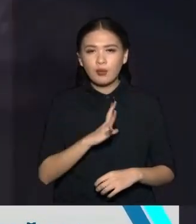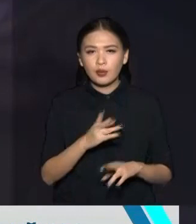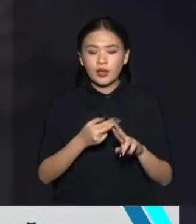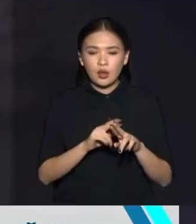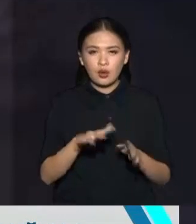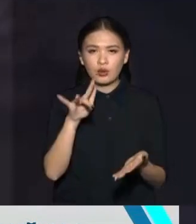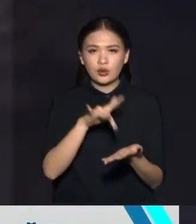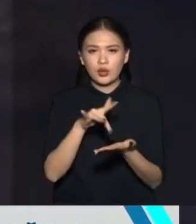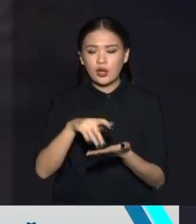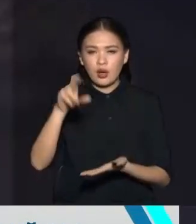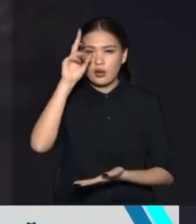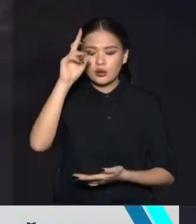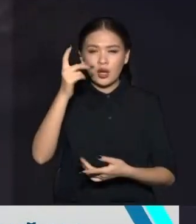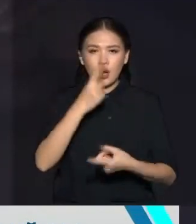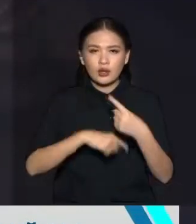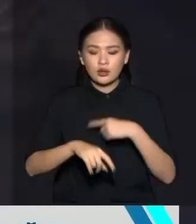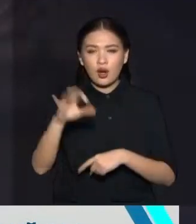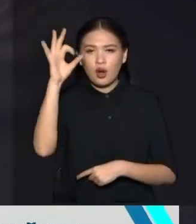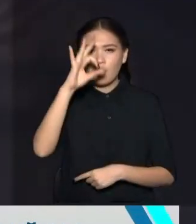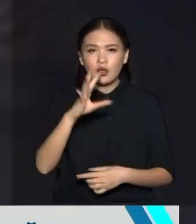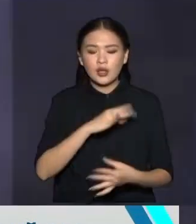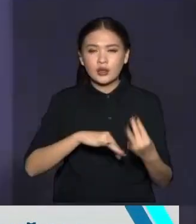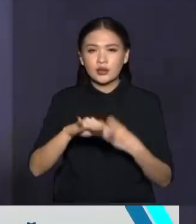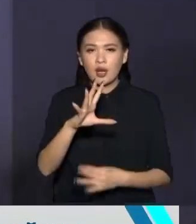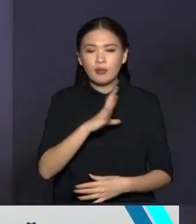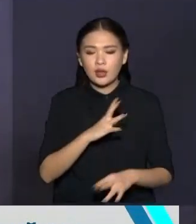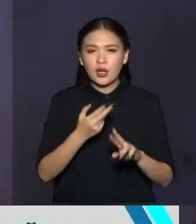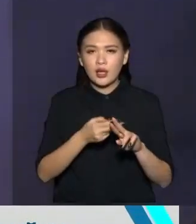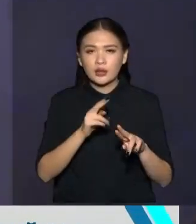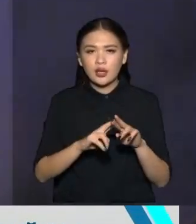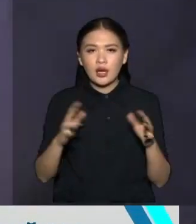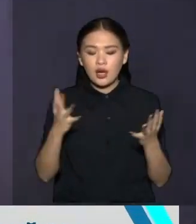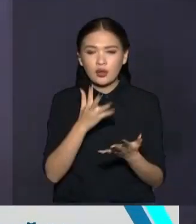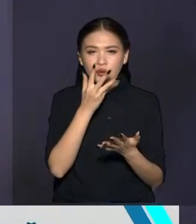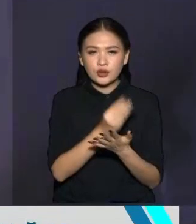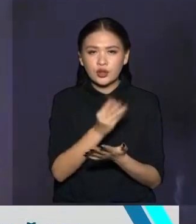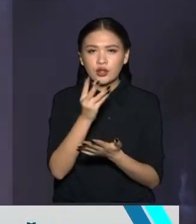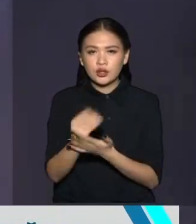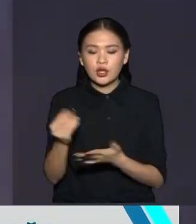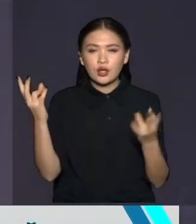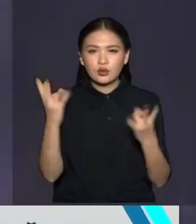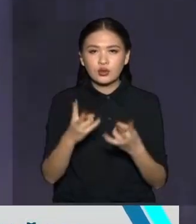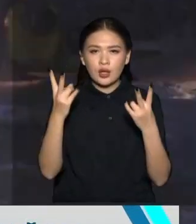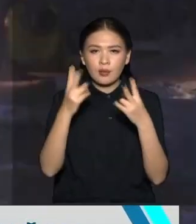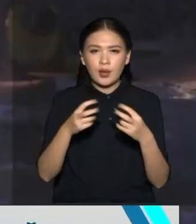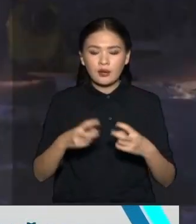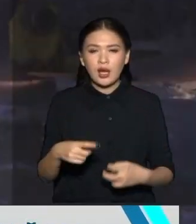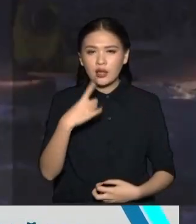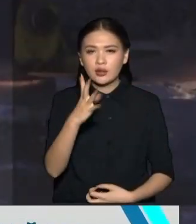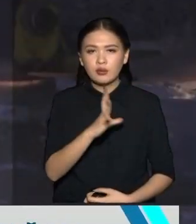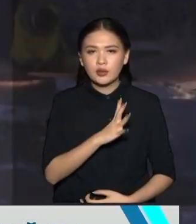орталықтарын мемлекеттік меншікке қайтару туралы айта отырып, әрбір жағдайды жеке-жеке қарастыру қажеттігін тілге тиек